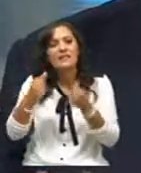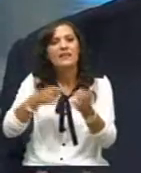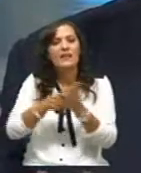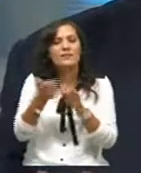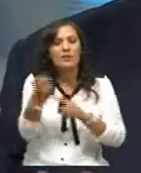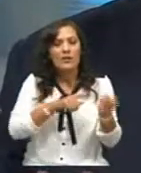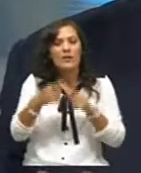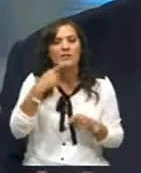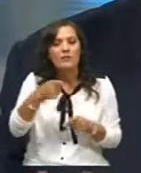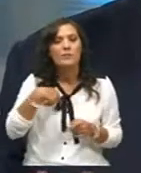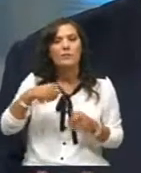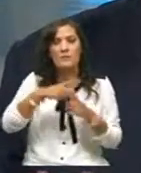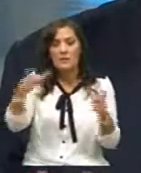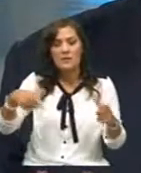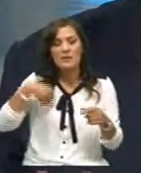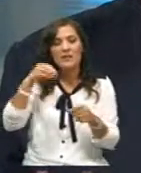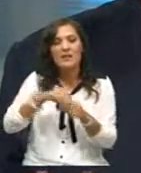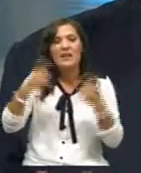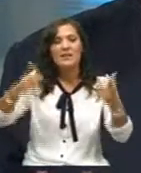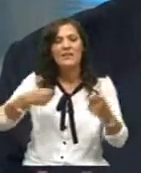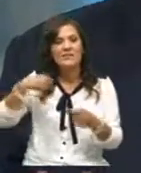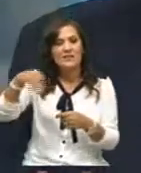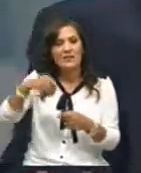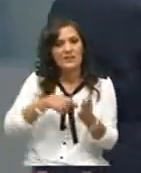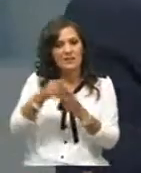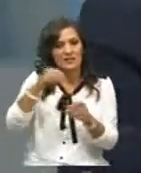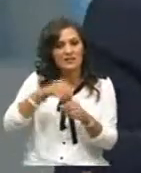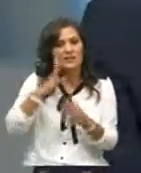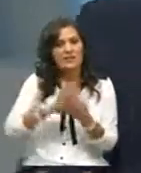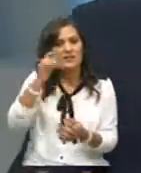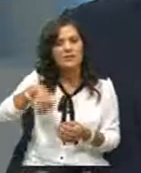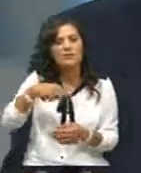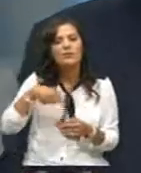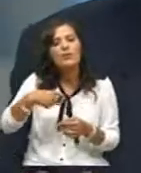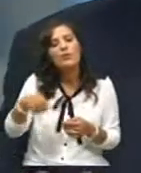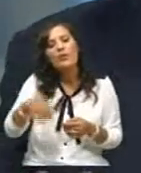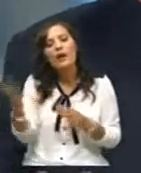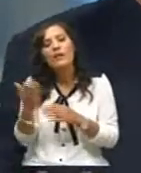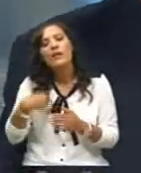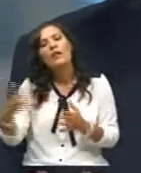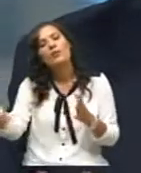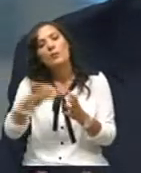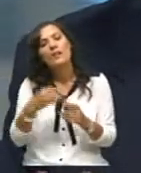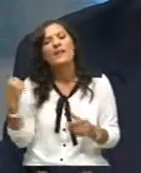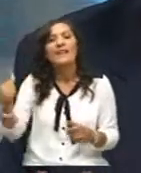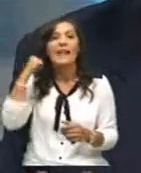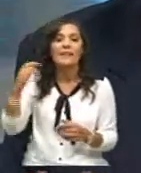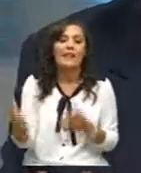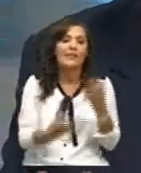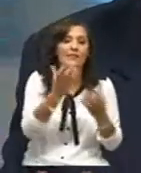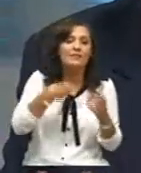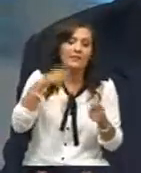piyasaya lastik sazan insanlar piyasaya sattıkları asin İşte şu kadarını toplayacaklar ve geri kazandıracakları diyor